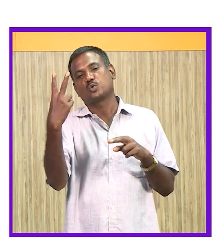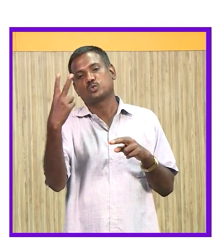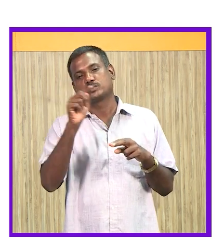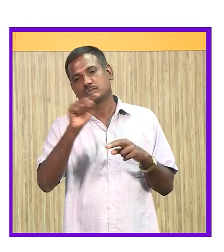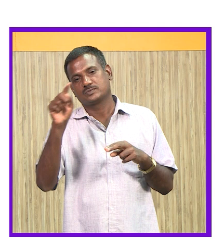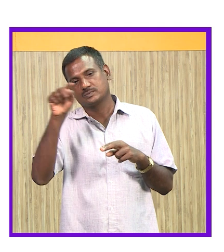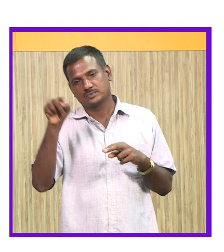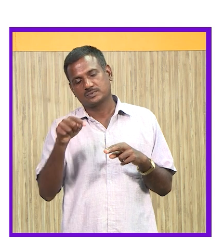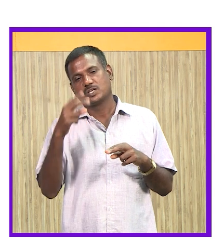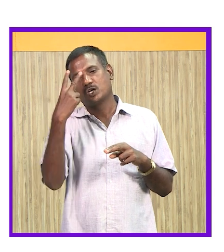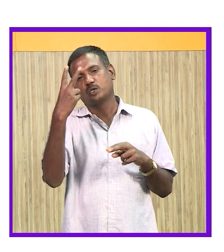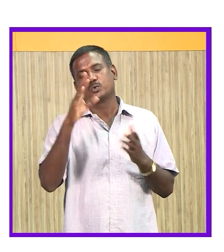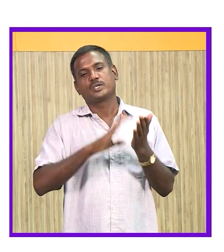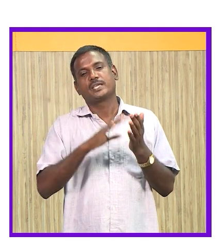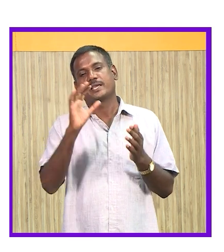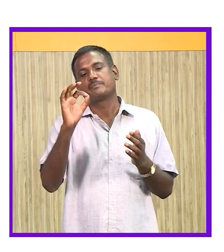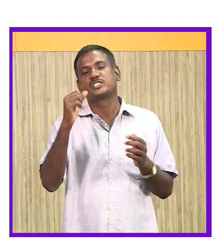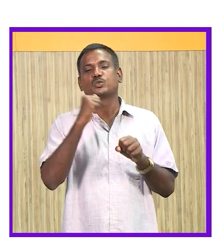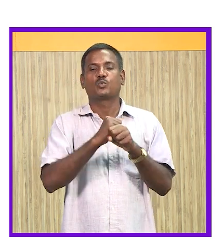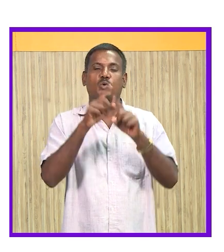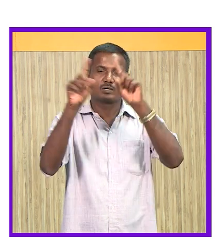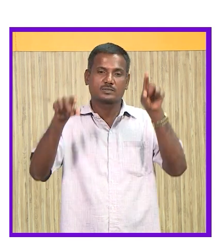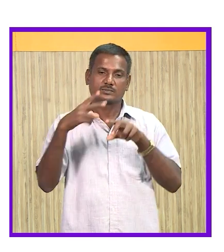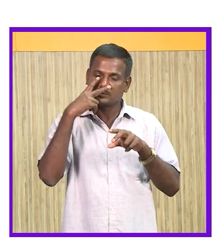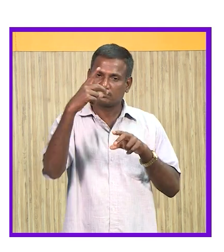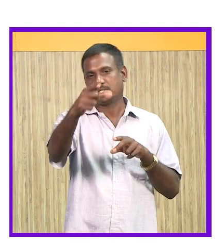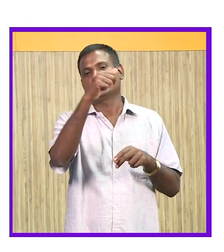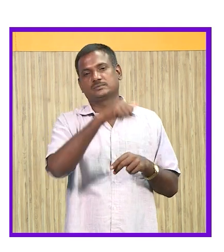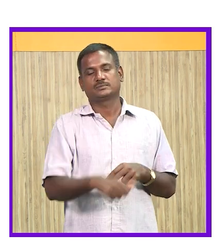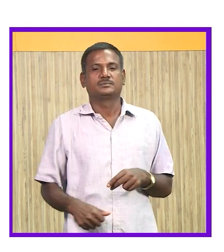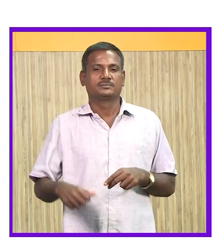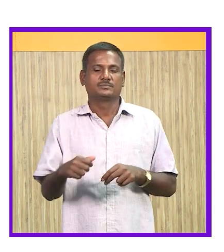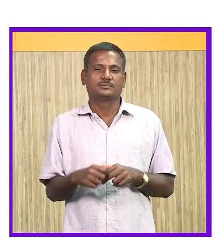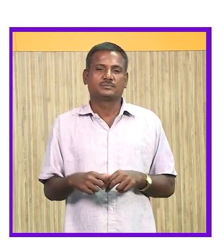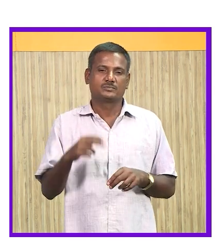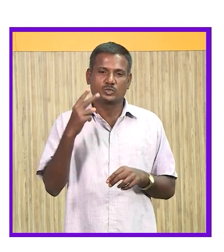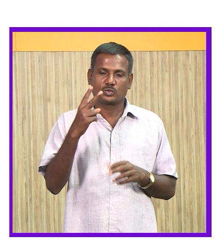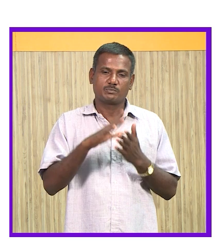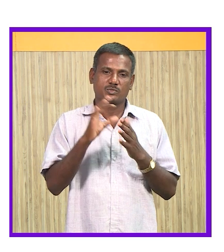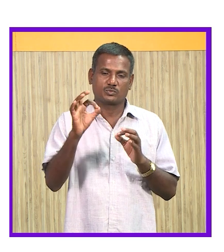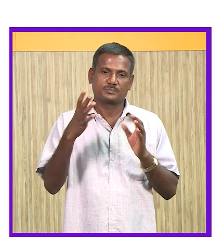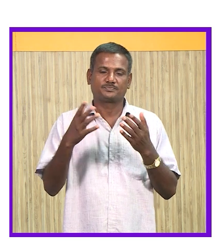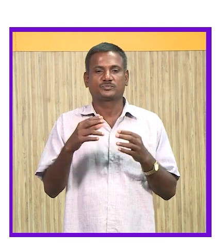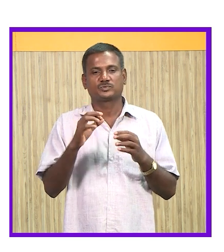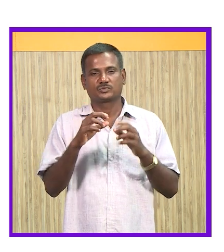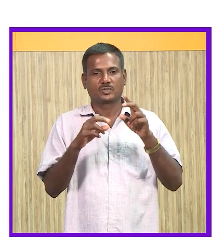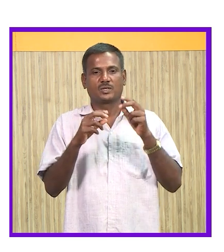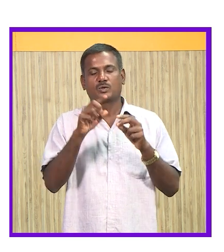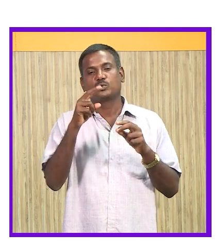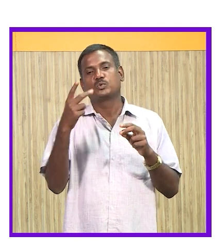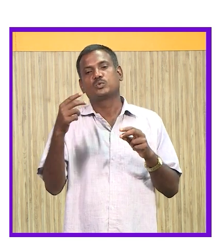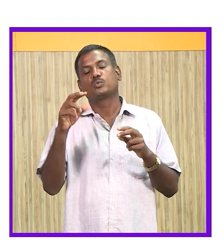ஆக்சிஜன் O2 கிவ்ஸ் மெக்னீசியம் ஆக்சைடு MgO. 2Mg பிளஸ் O2